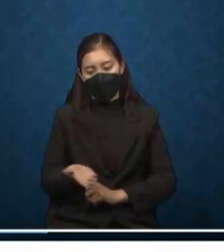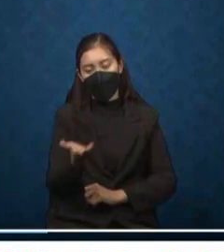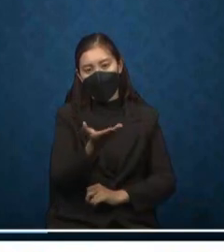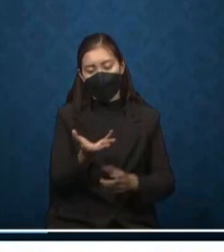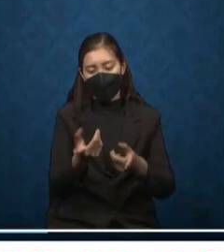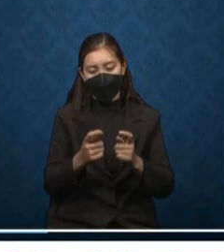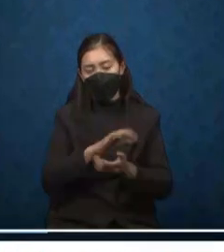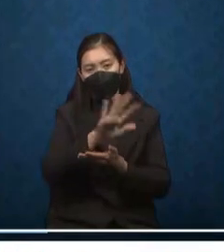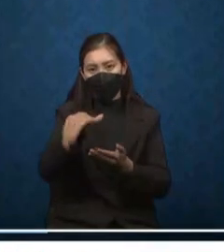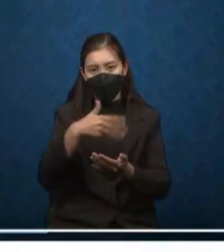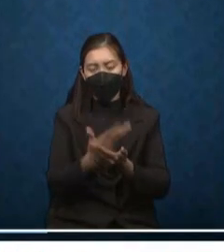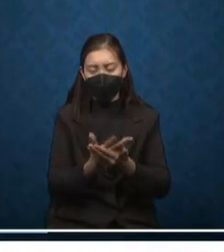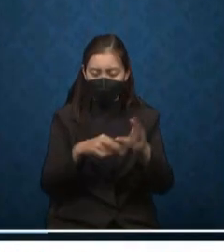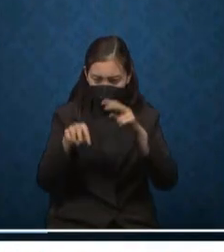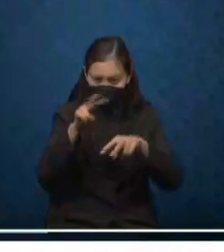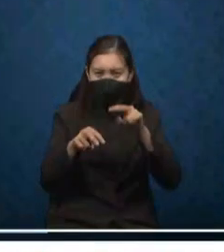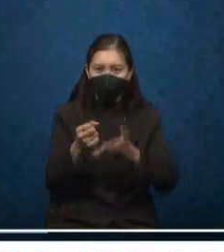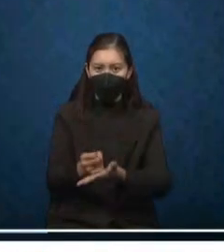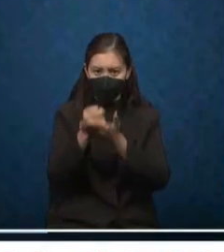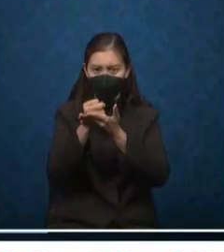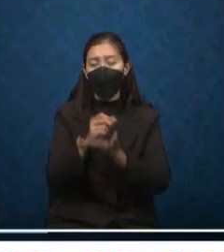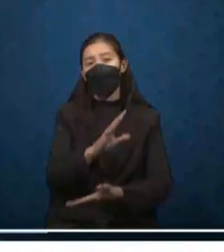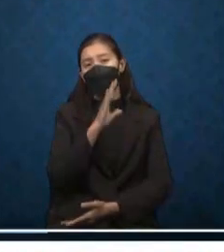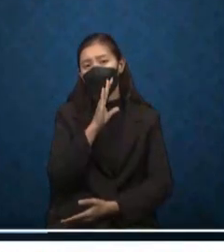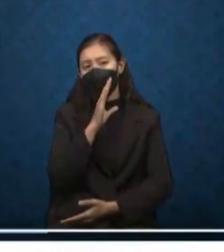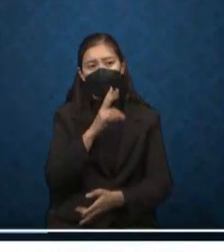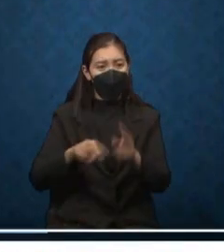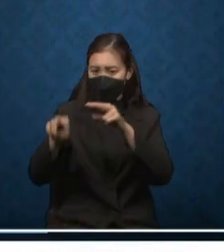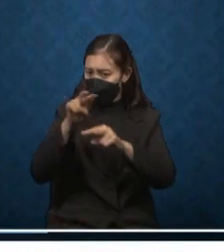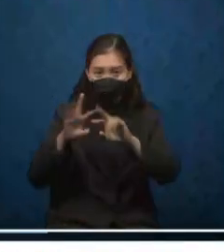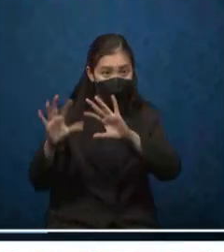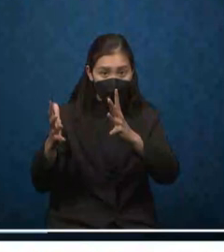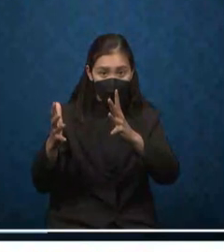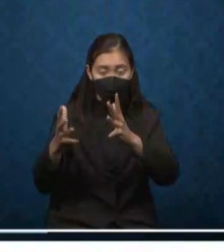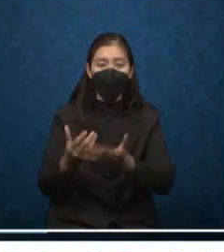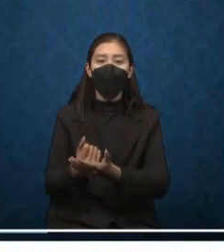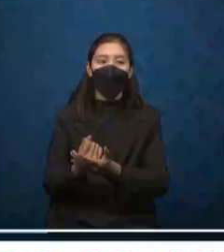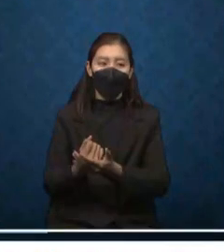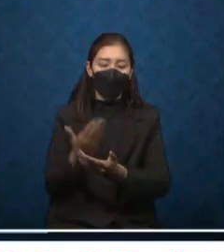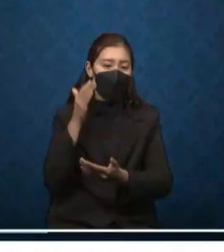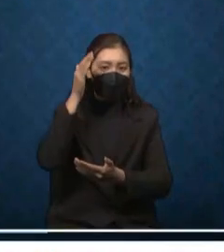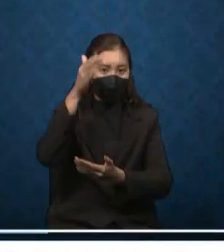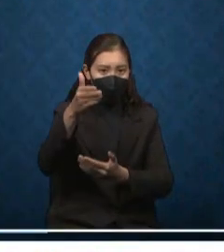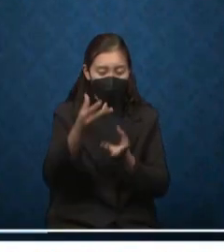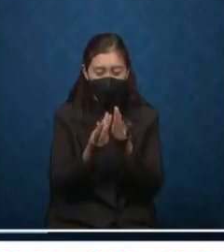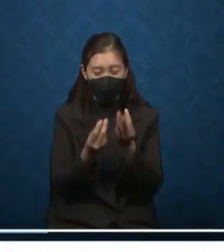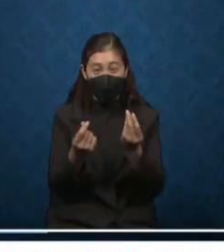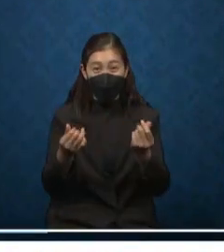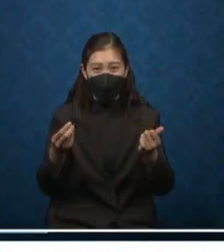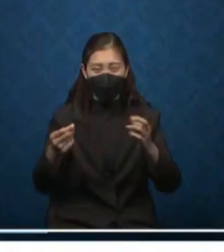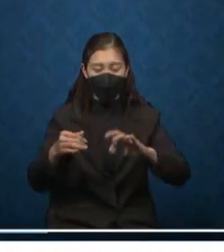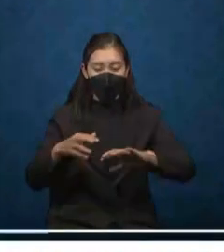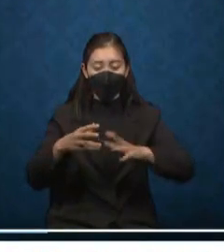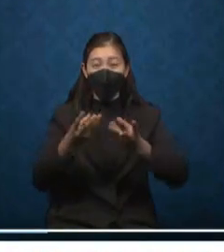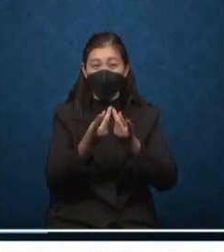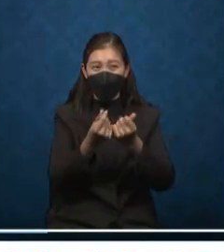าไม่อย่างนั้นแล้วเนี่ยจะมีผลกระทบต่อทั้งเรื่องการกัดเซาะชายฝั่งที่รุนแรงขึ้นแล้วก็ถ้าป่าชายเลนหายไปสัตว์ป่าที่เค